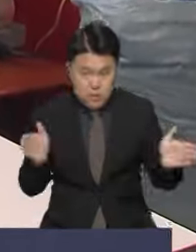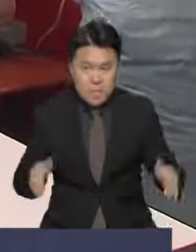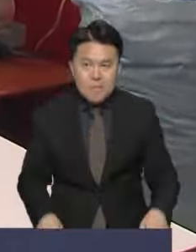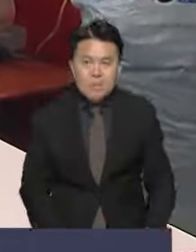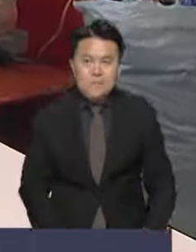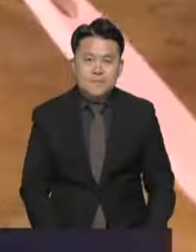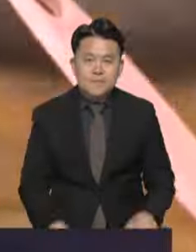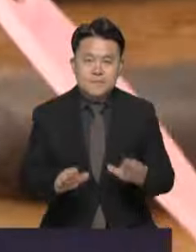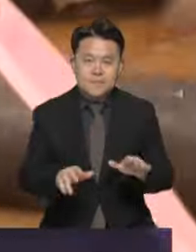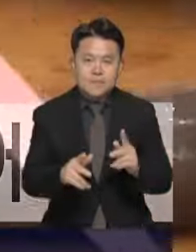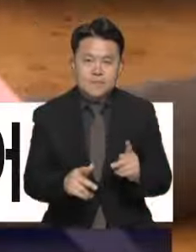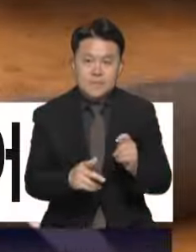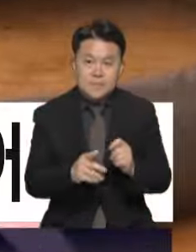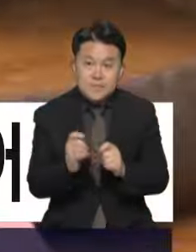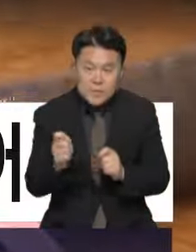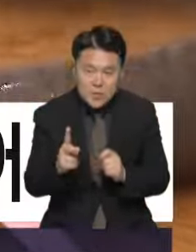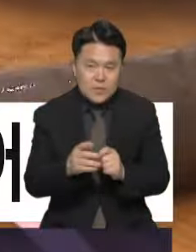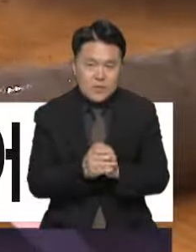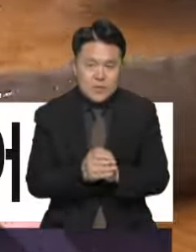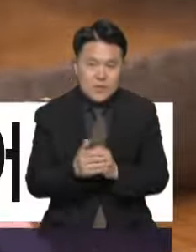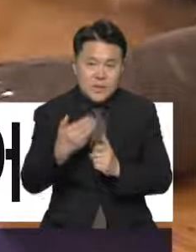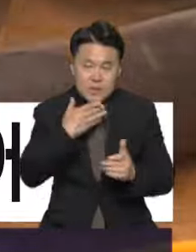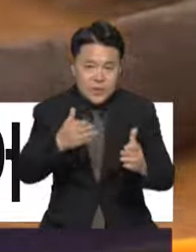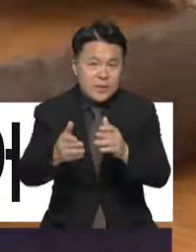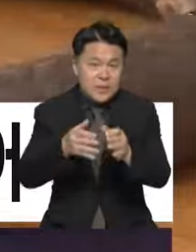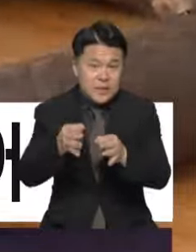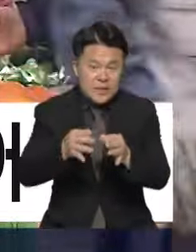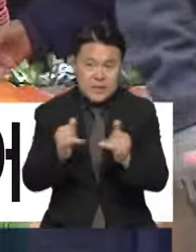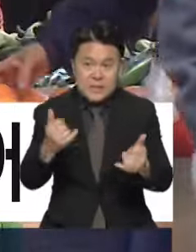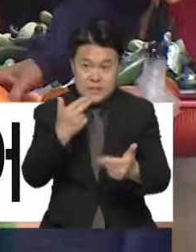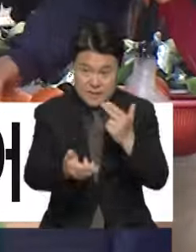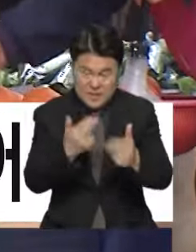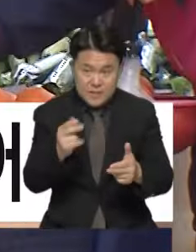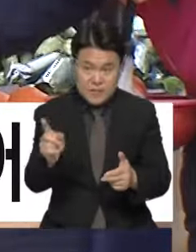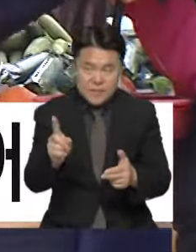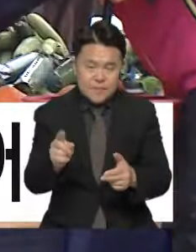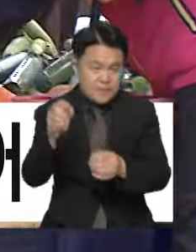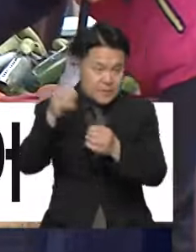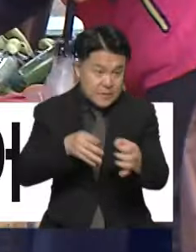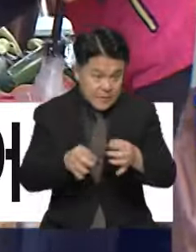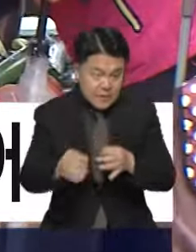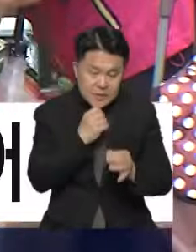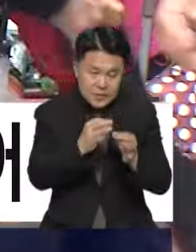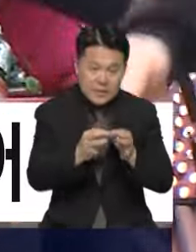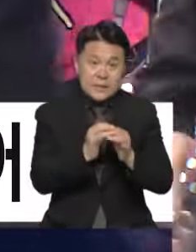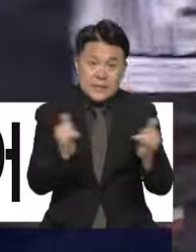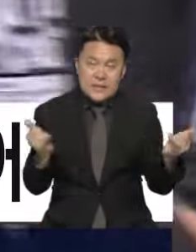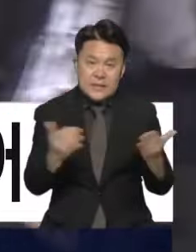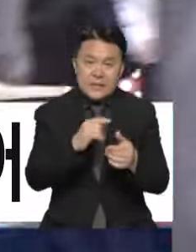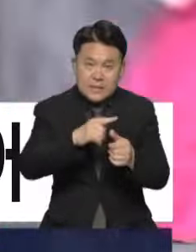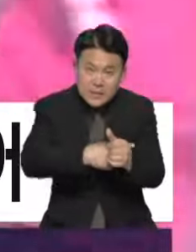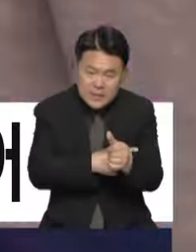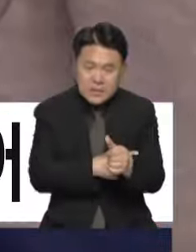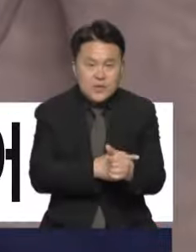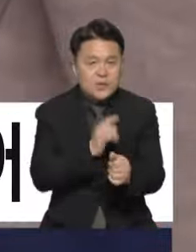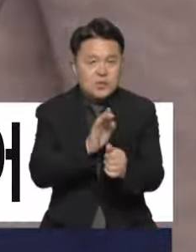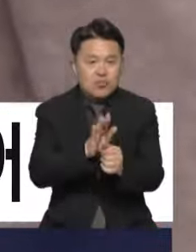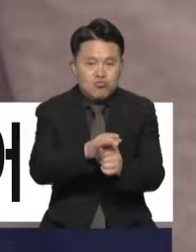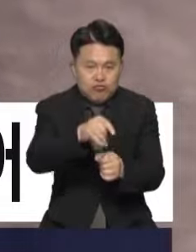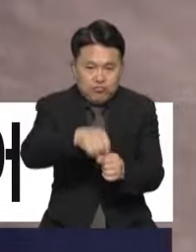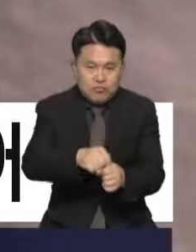KT 강북 강원광역본부와 경기도 상인협회는 전통시장과 소상공인 업무 자동화와 효율화 지원을